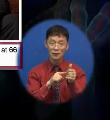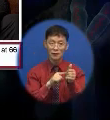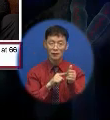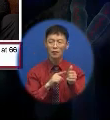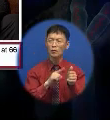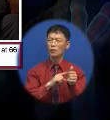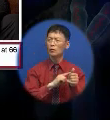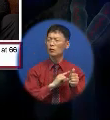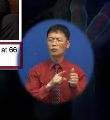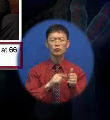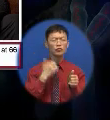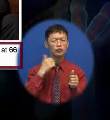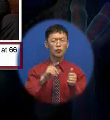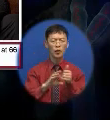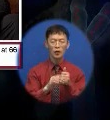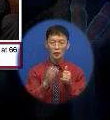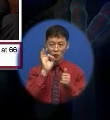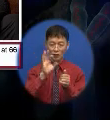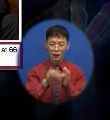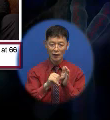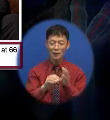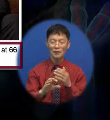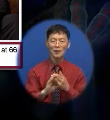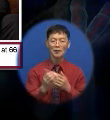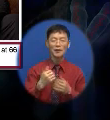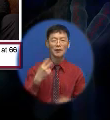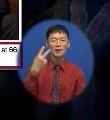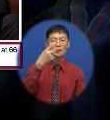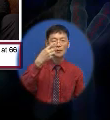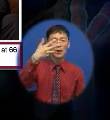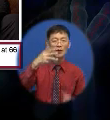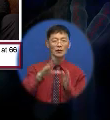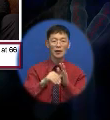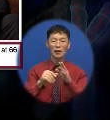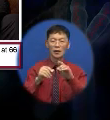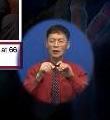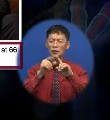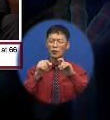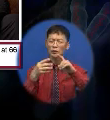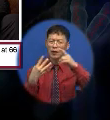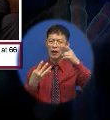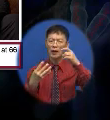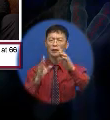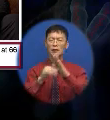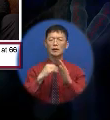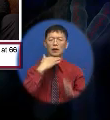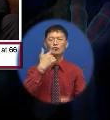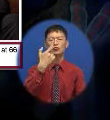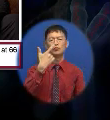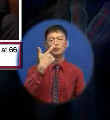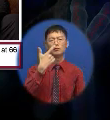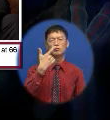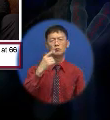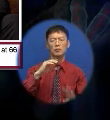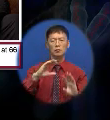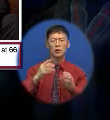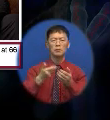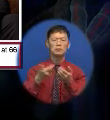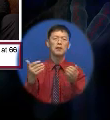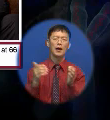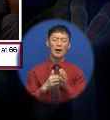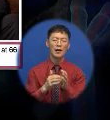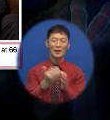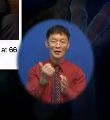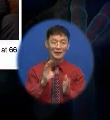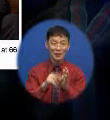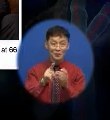마이클 크라이튼이라는 분은 여기 보면은 2008년 11월 4일 날 66세를 일기로 타계를 했어요. 근데 아까